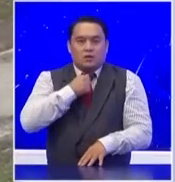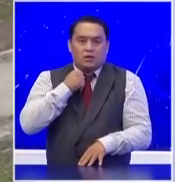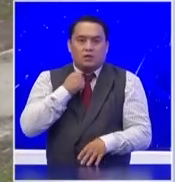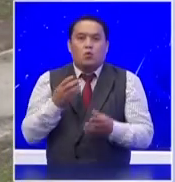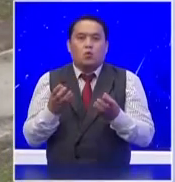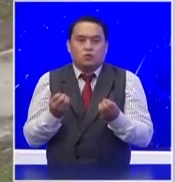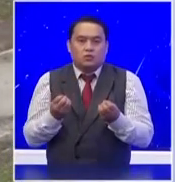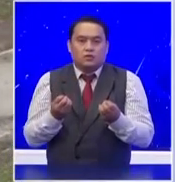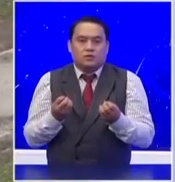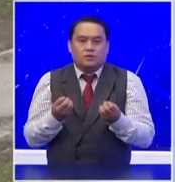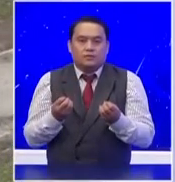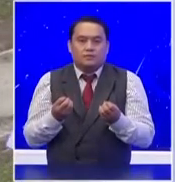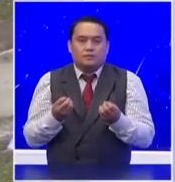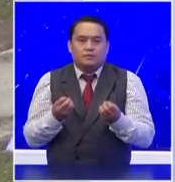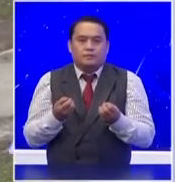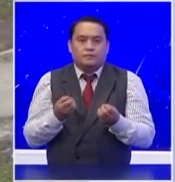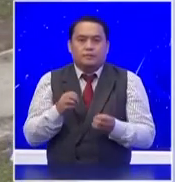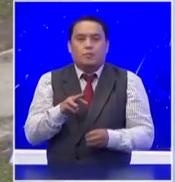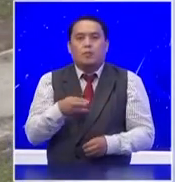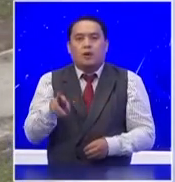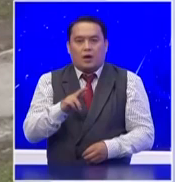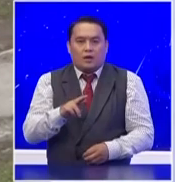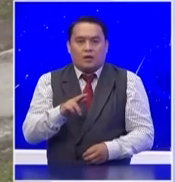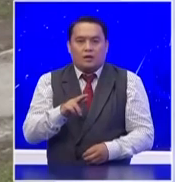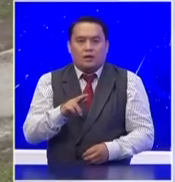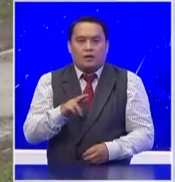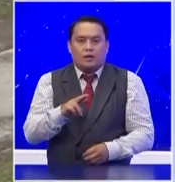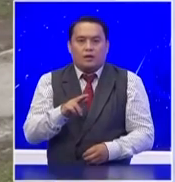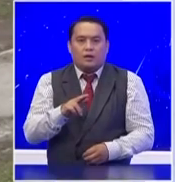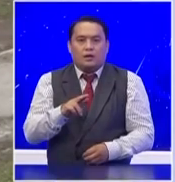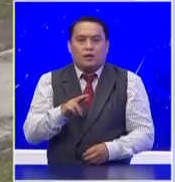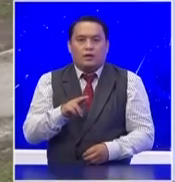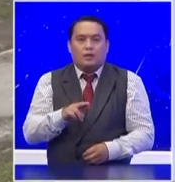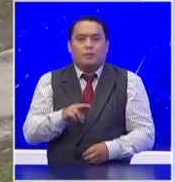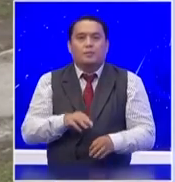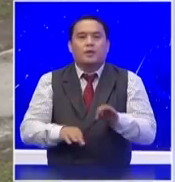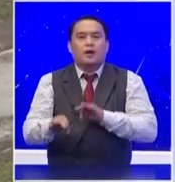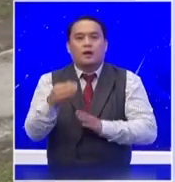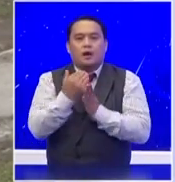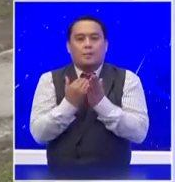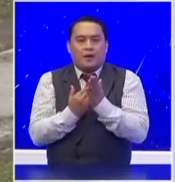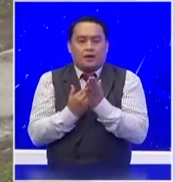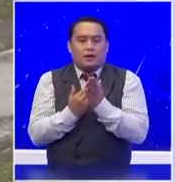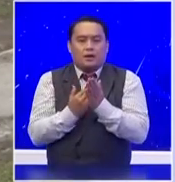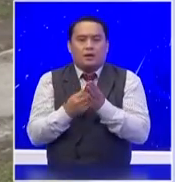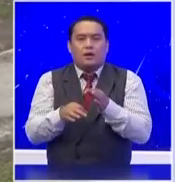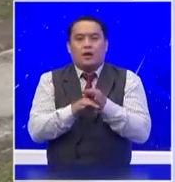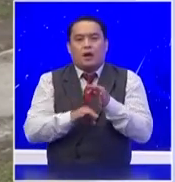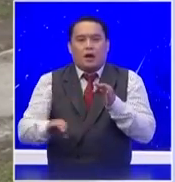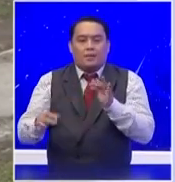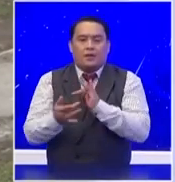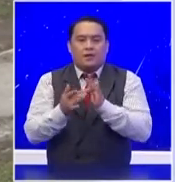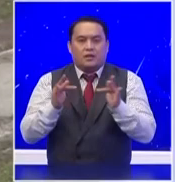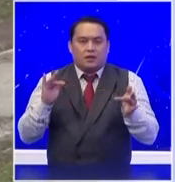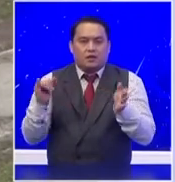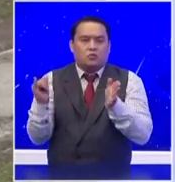осы май айы, июнь айларында пилоттық программа бойынша мына Ескелді ауданына кабелдік интернет